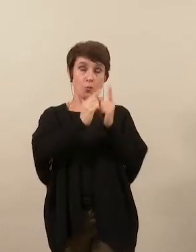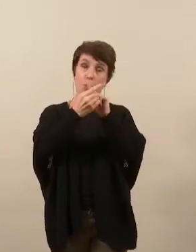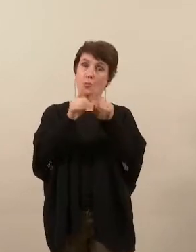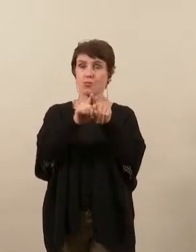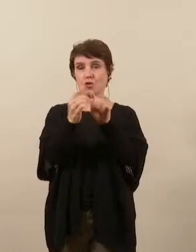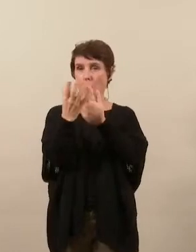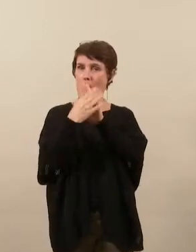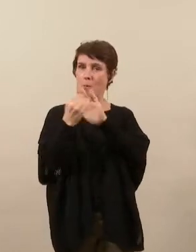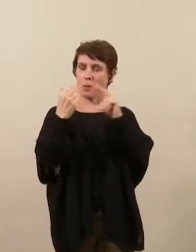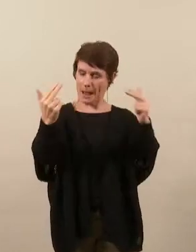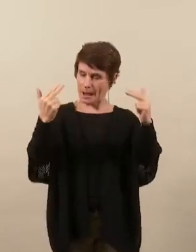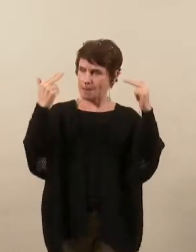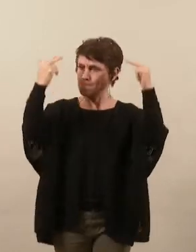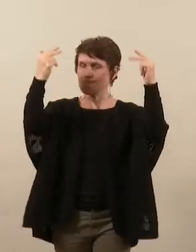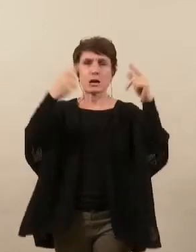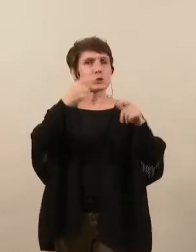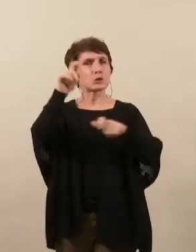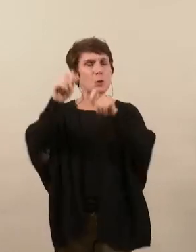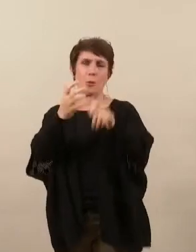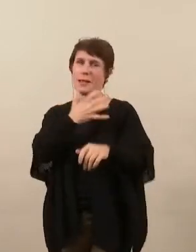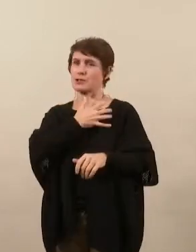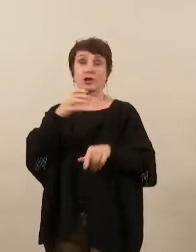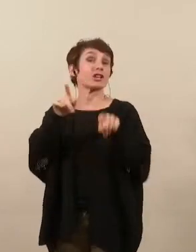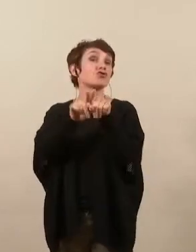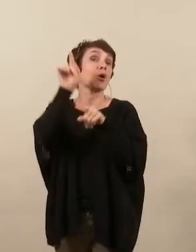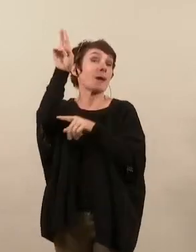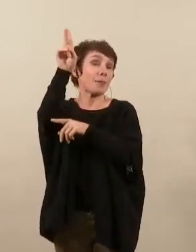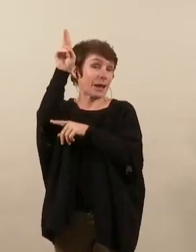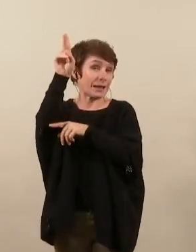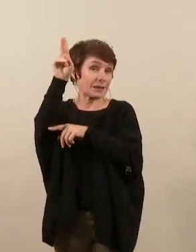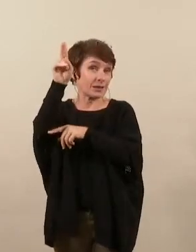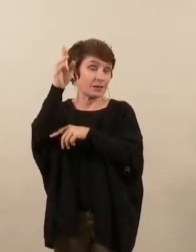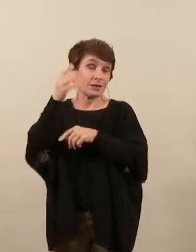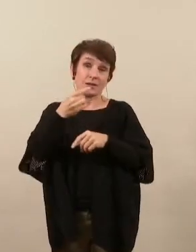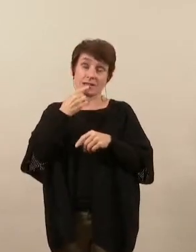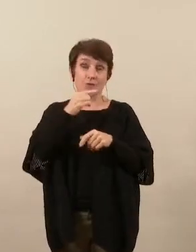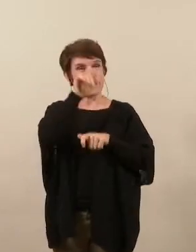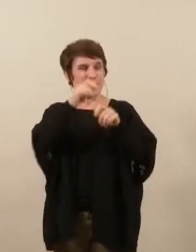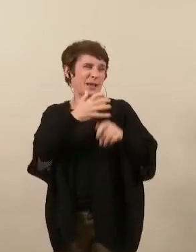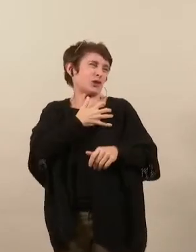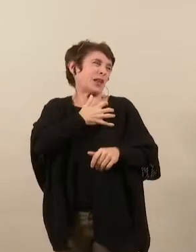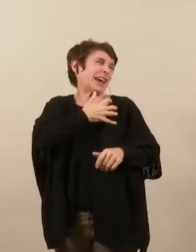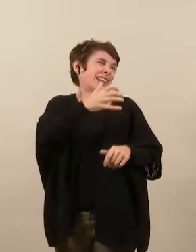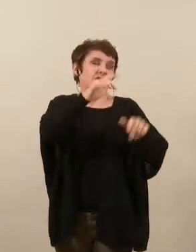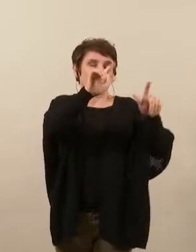riches, ou que des personnes en situation de précarité dans des logements sociaux?